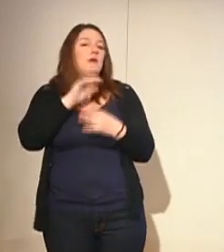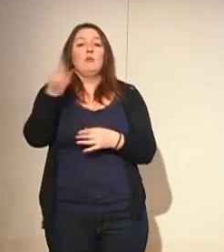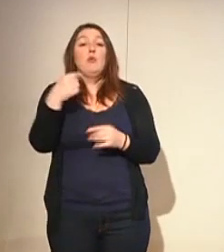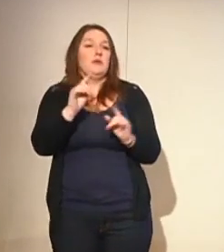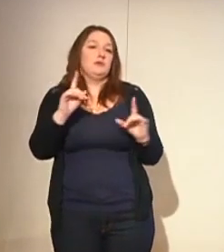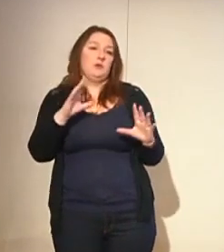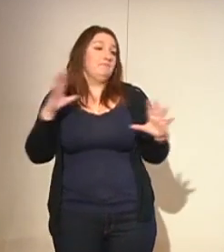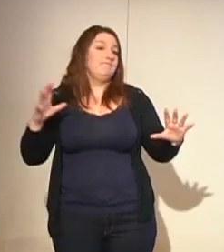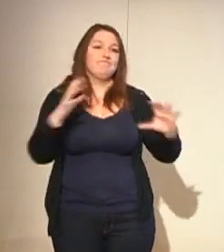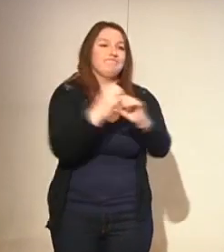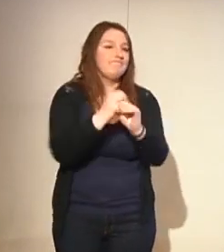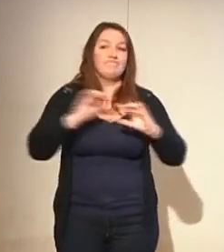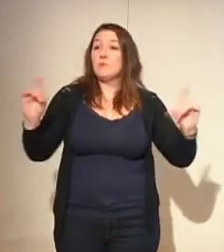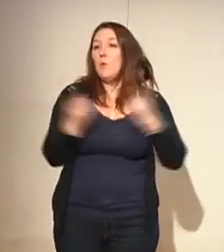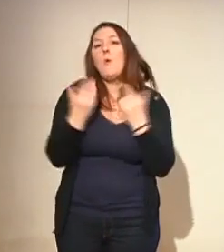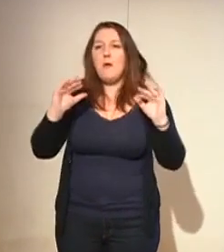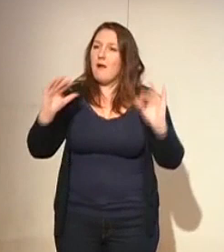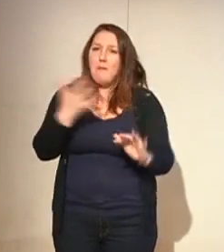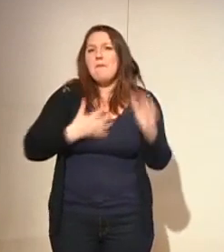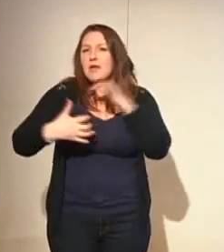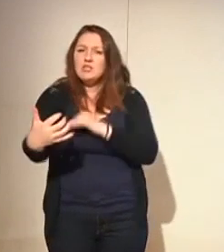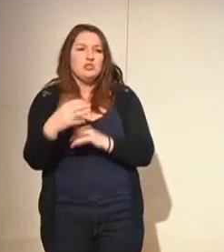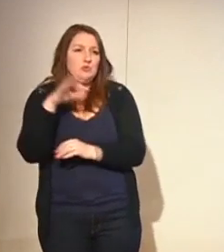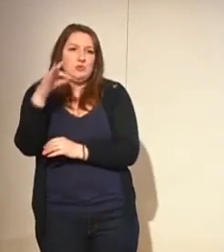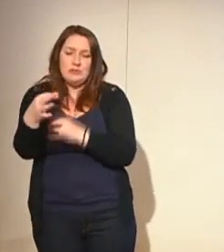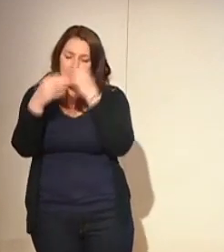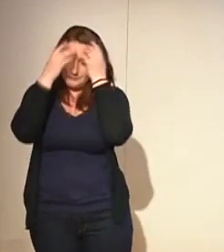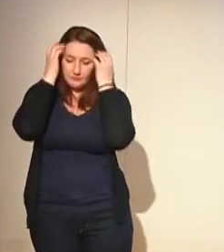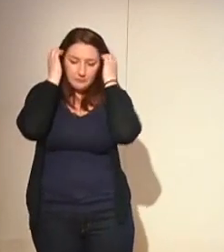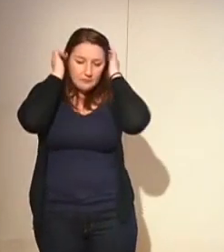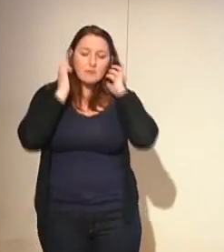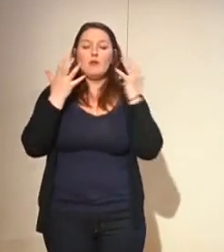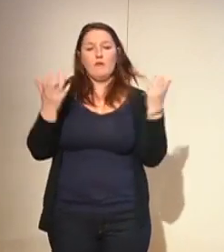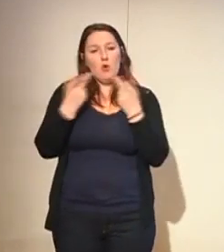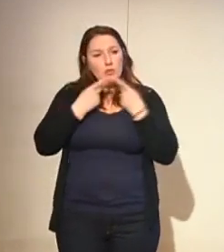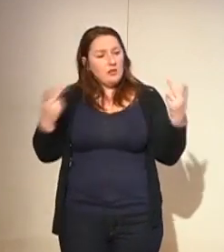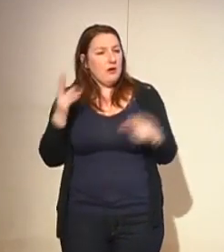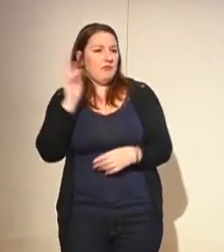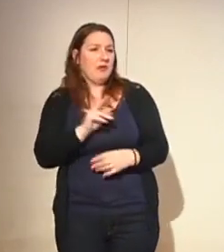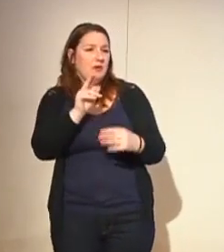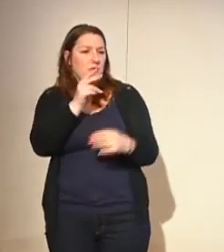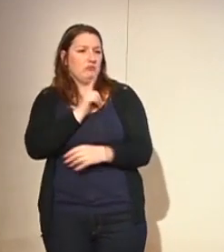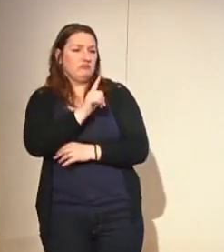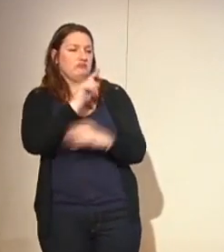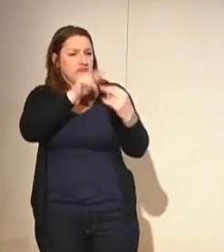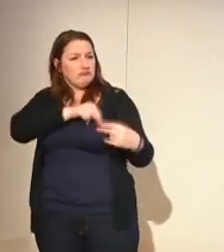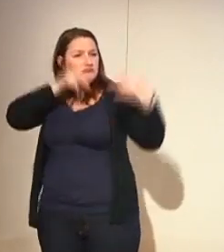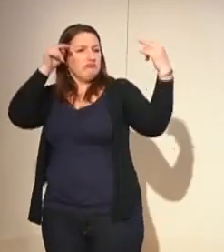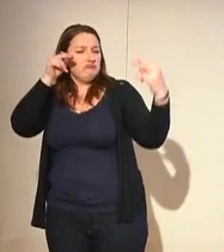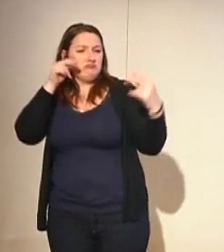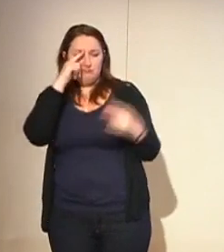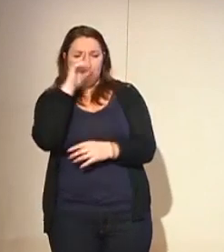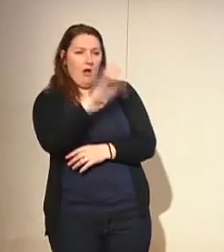pourtant riche euh dire que nous avons il me semble une vue partagée sur la question importante du statut de